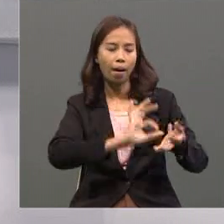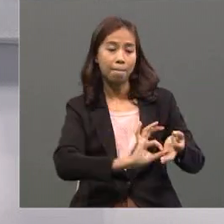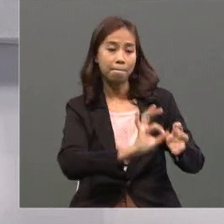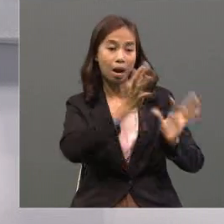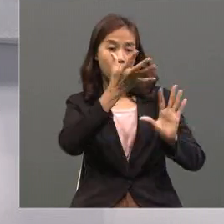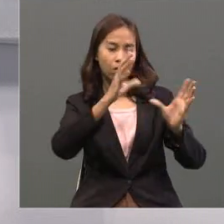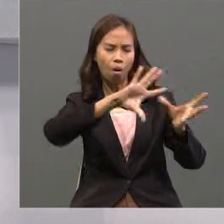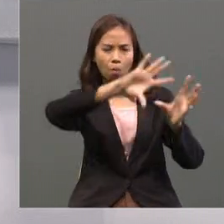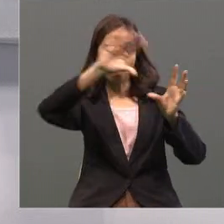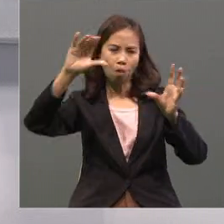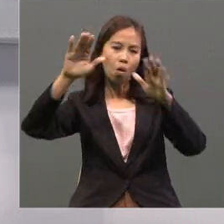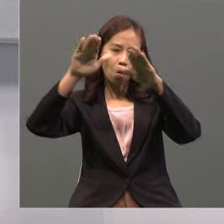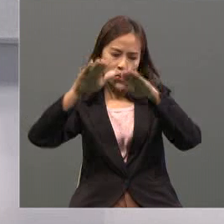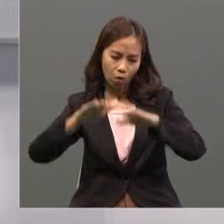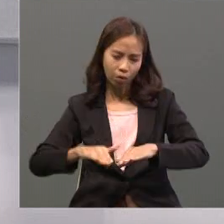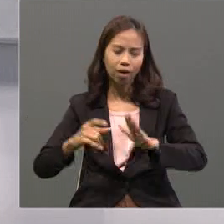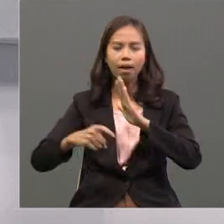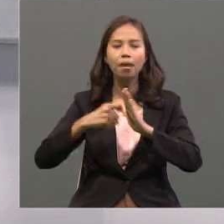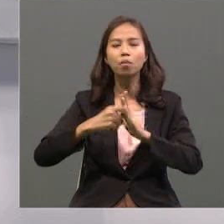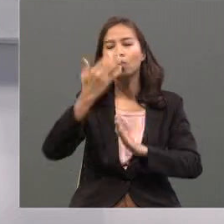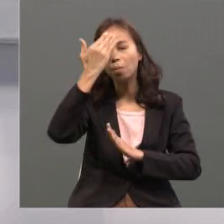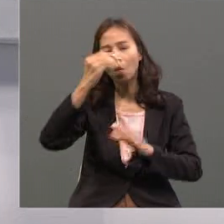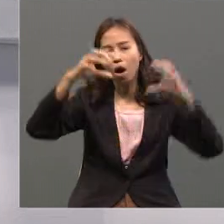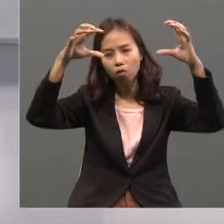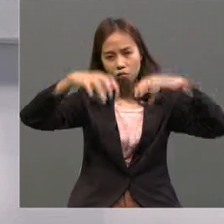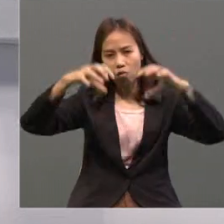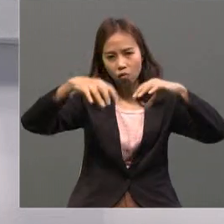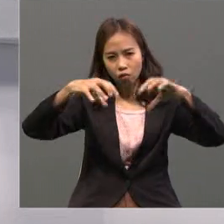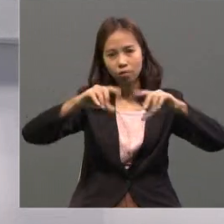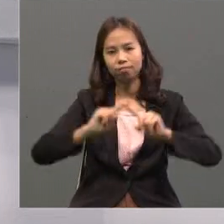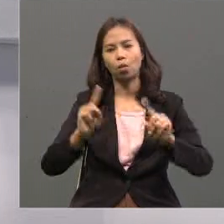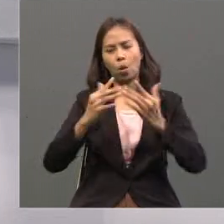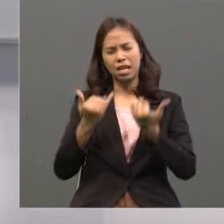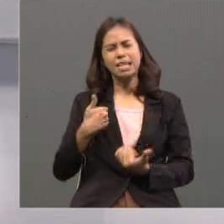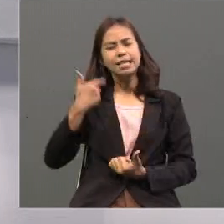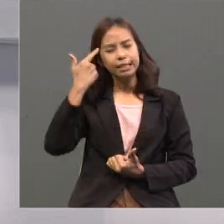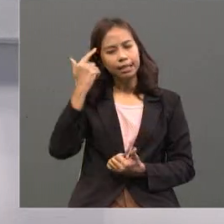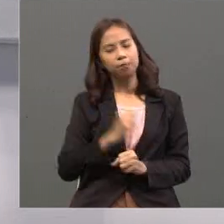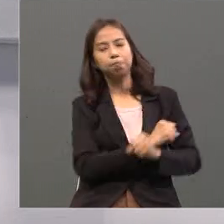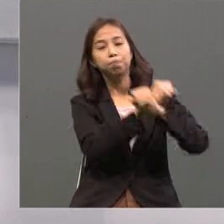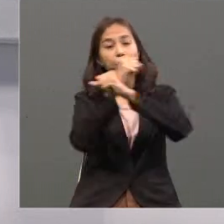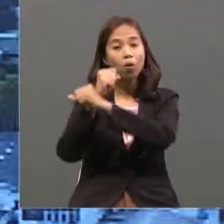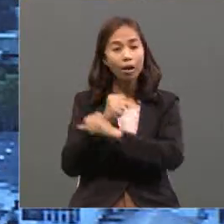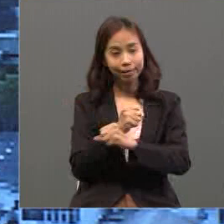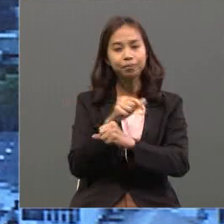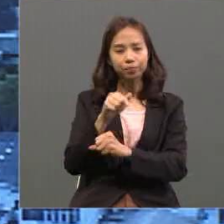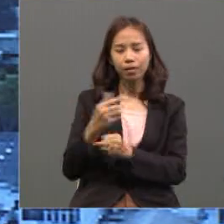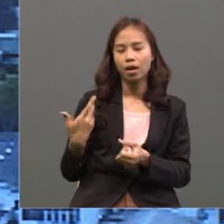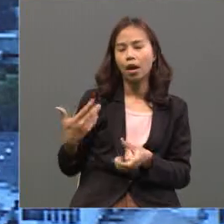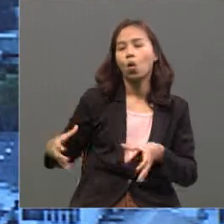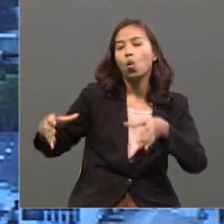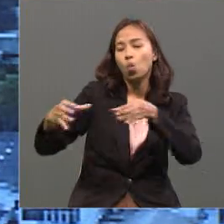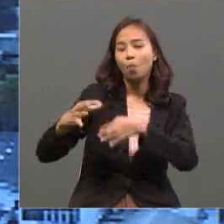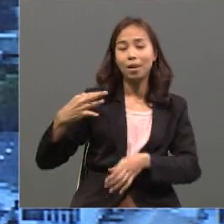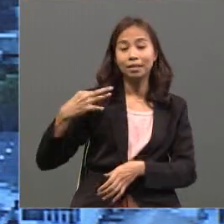ฝนตกลงมาในหลายพื้นที่แต่ว่าแน่นอนค่ะเพื่อเป็นการป้องกันปัญหาที่อาจจะเกิดขึ้นล่าสุดจิตอาสาที่อำเภอฝางจังหวัด